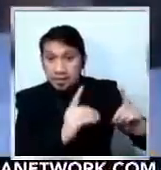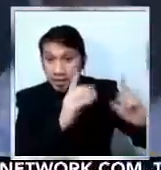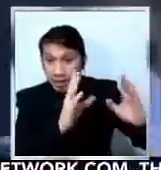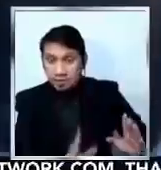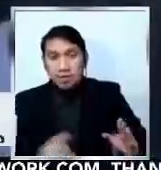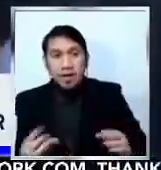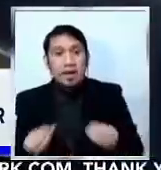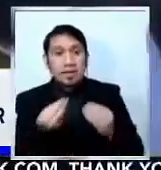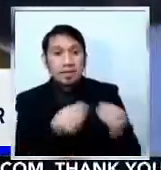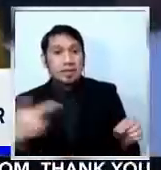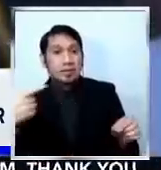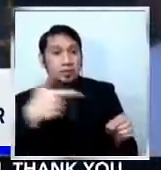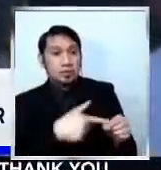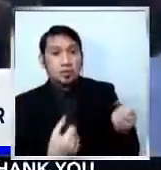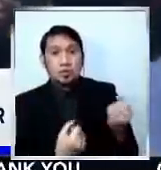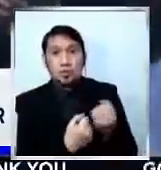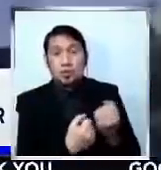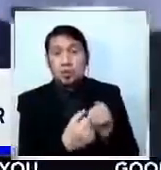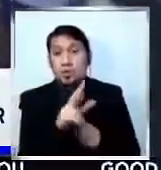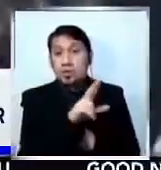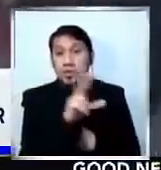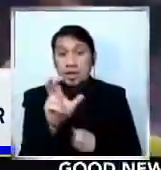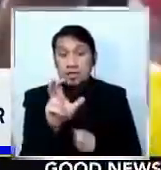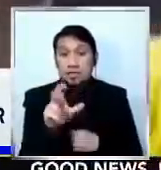assistance sa 300 tricycle drivers.